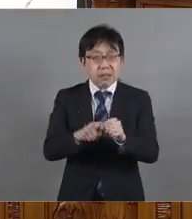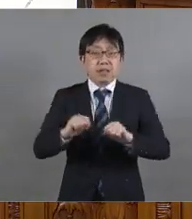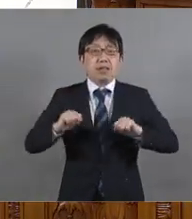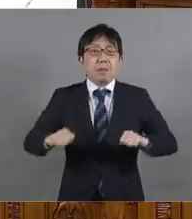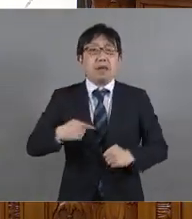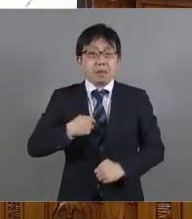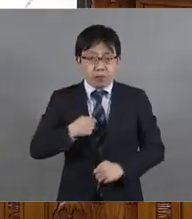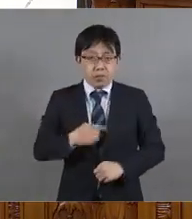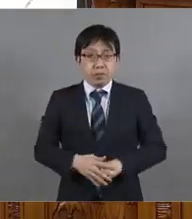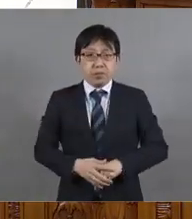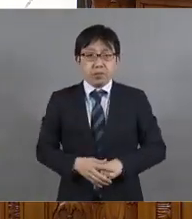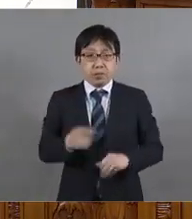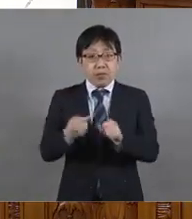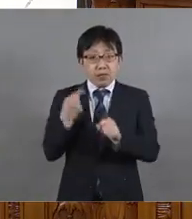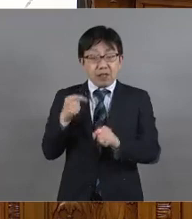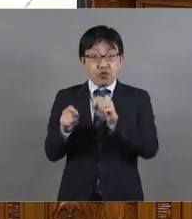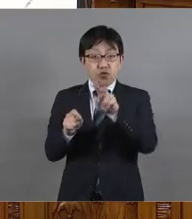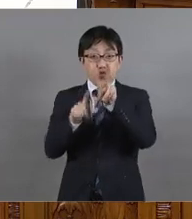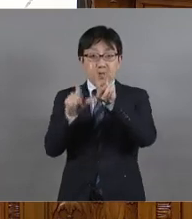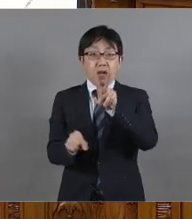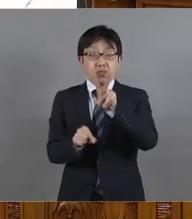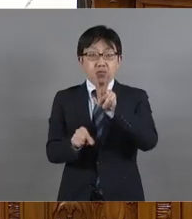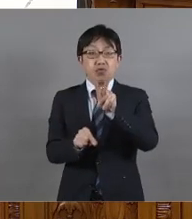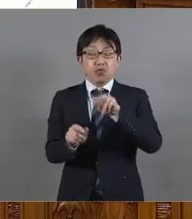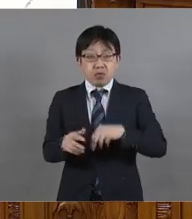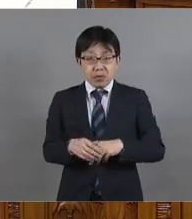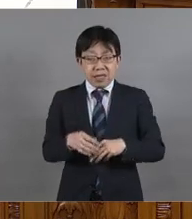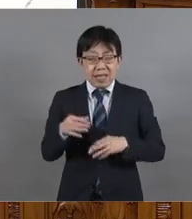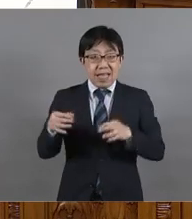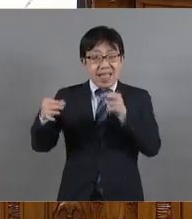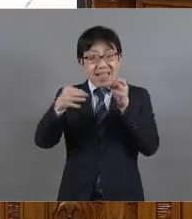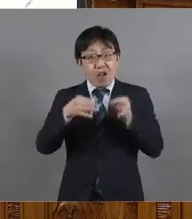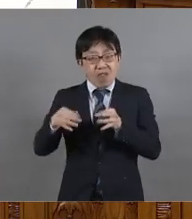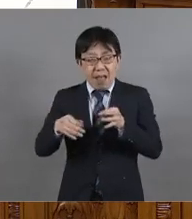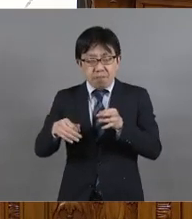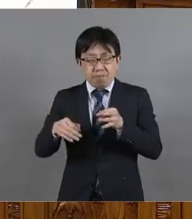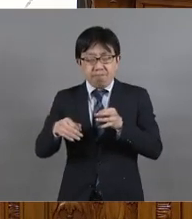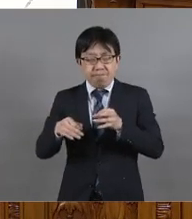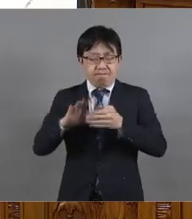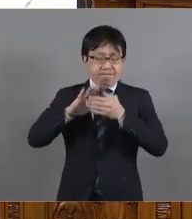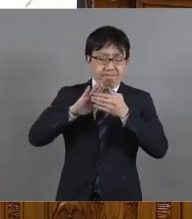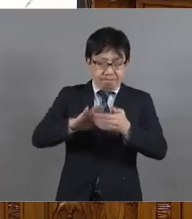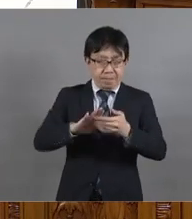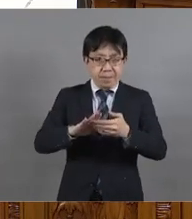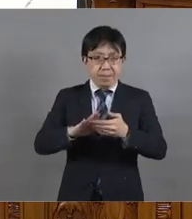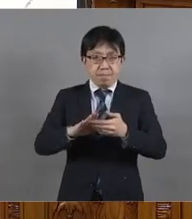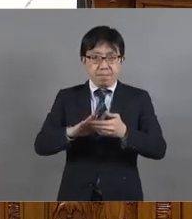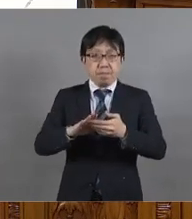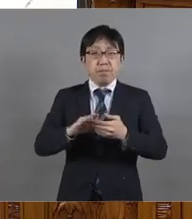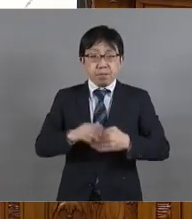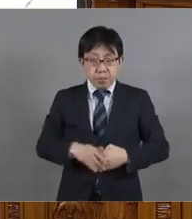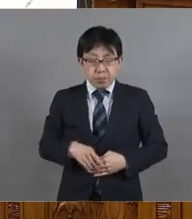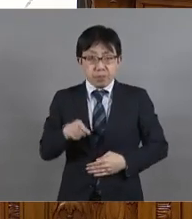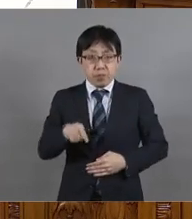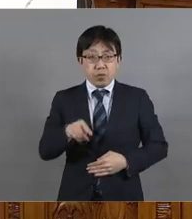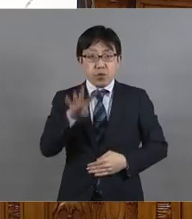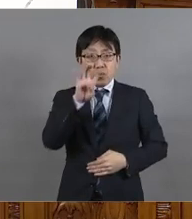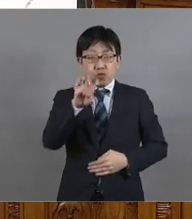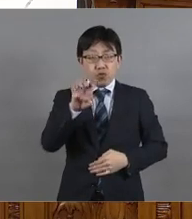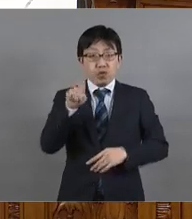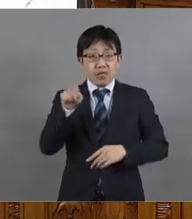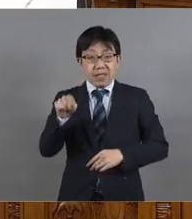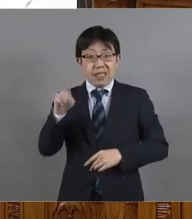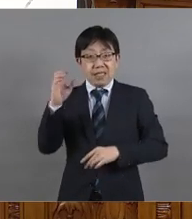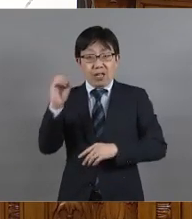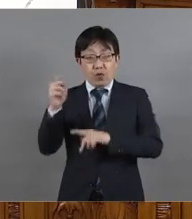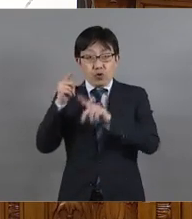政府は昨年12月決してデフレには戻さないとの強い決意で財政手術40.0兆円程度